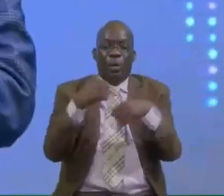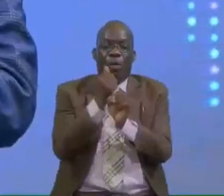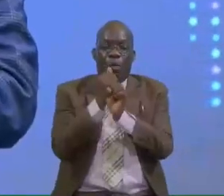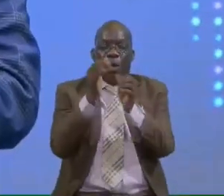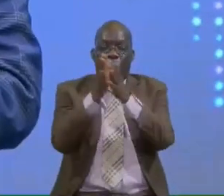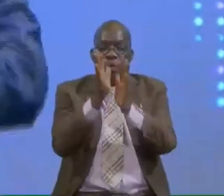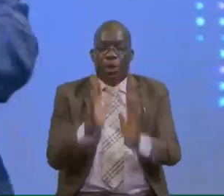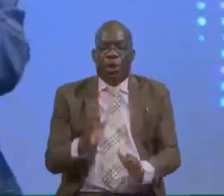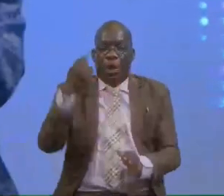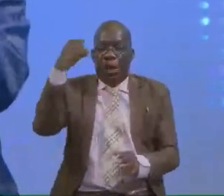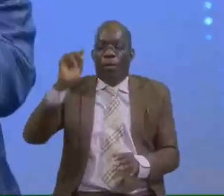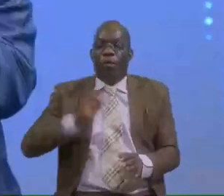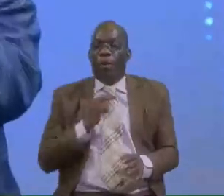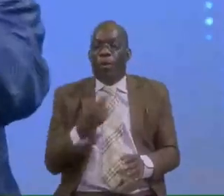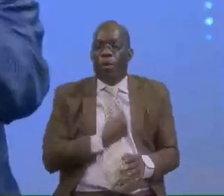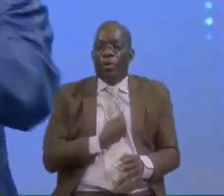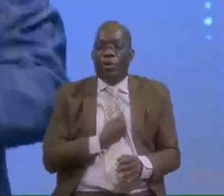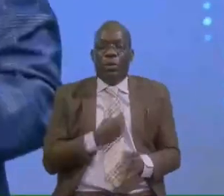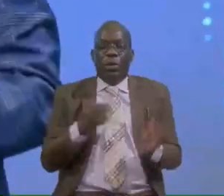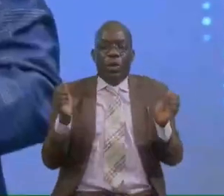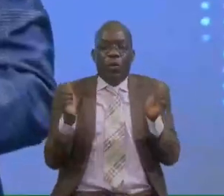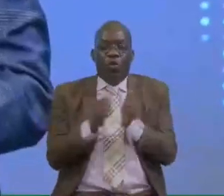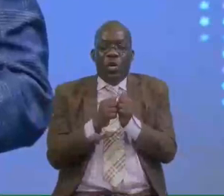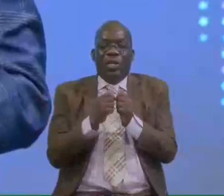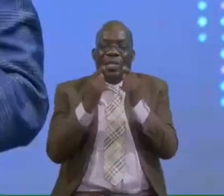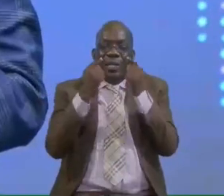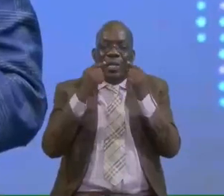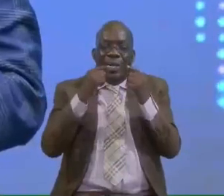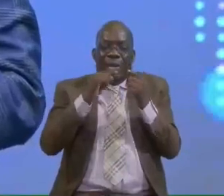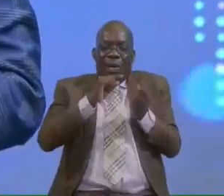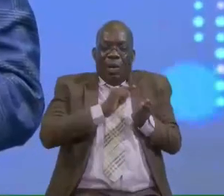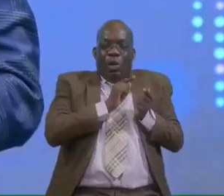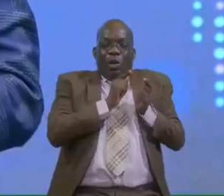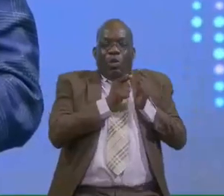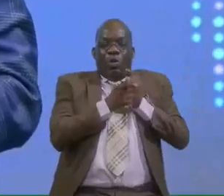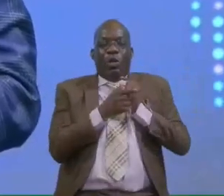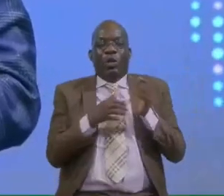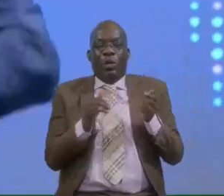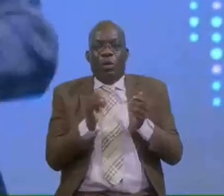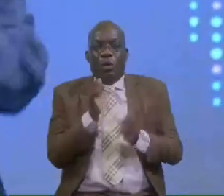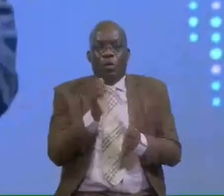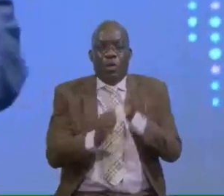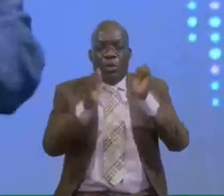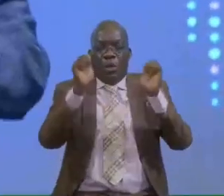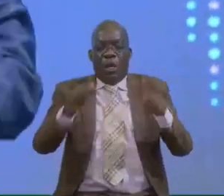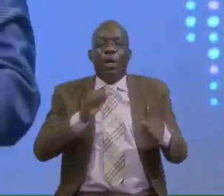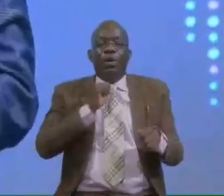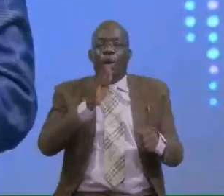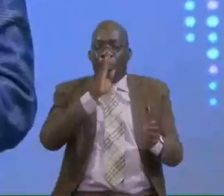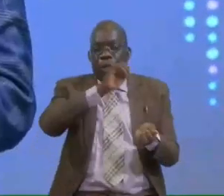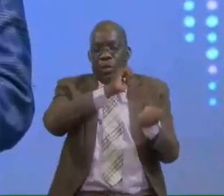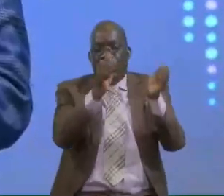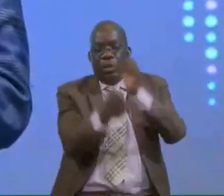L'Esprit intercède pour nous par des soupirs inexprimables.